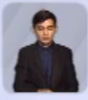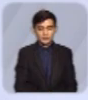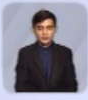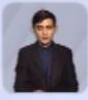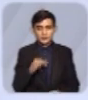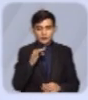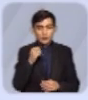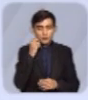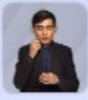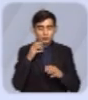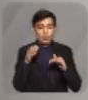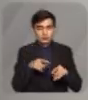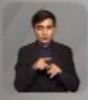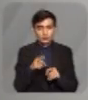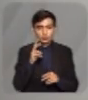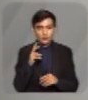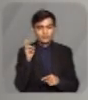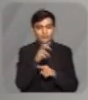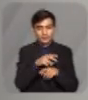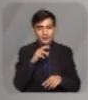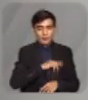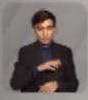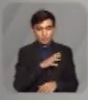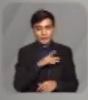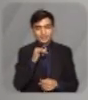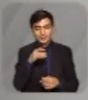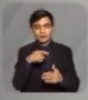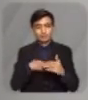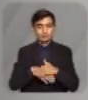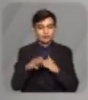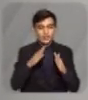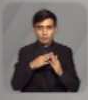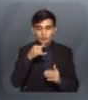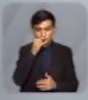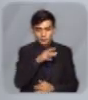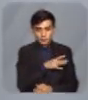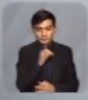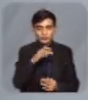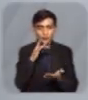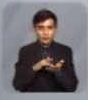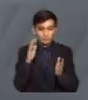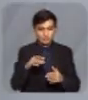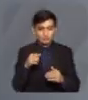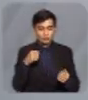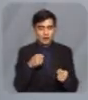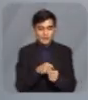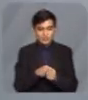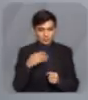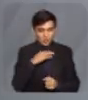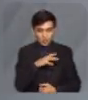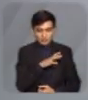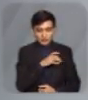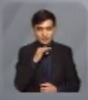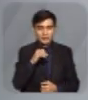Так что после обеда те, кому удалось попасть на работу, уже не могли вернуться домой. По городу и за его пределами много аварий.